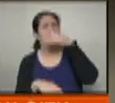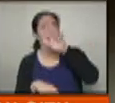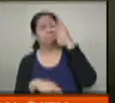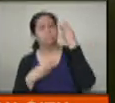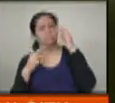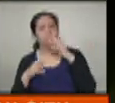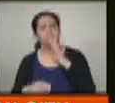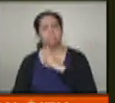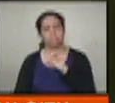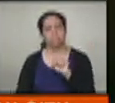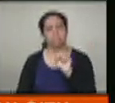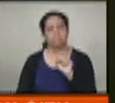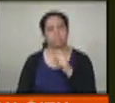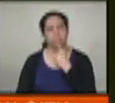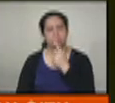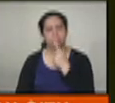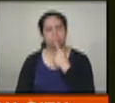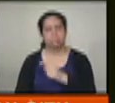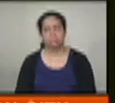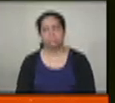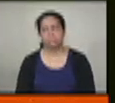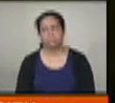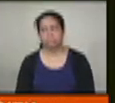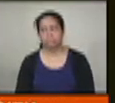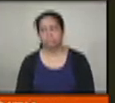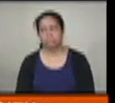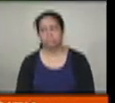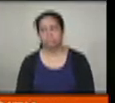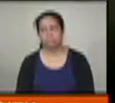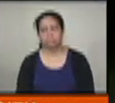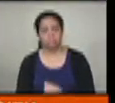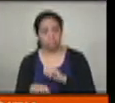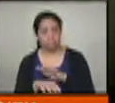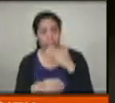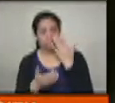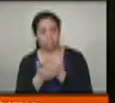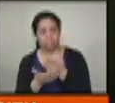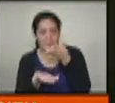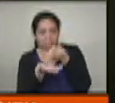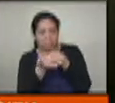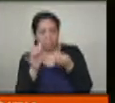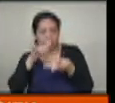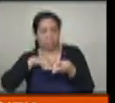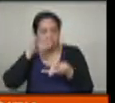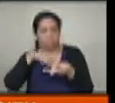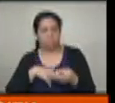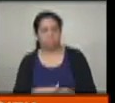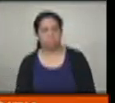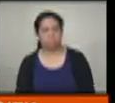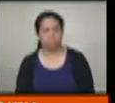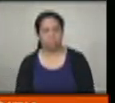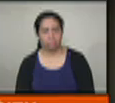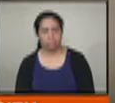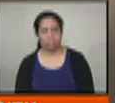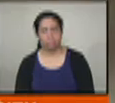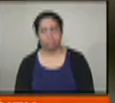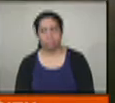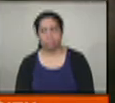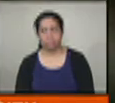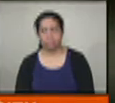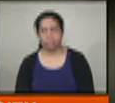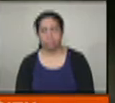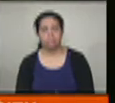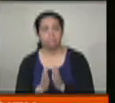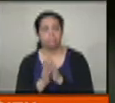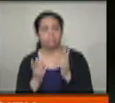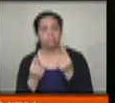sabihin mo. Opo. Sabihin mo. Kayo. Papadala niyo eh. Pagdating namin dyan, nakahiga pa din. Aba, siyempre. Talong babae.